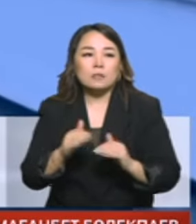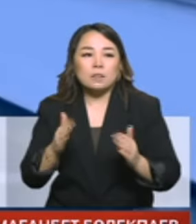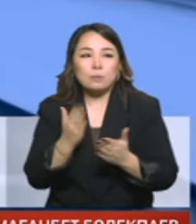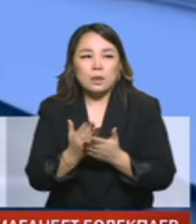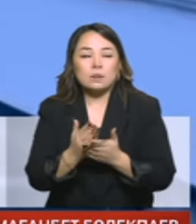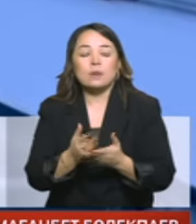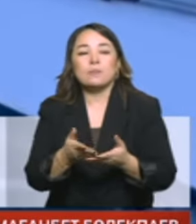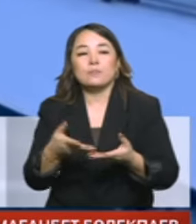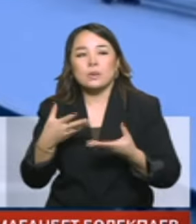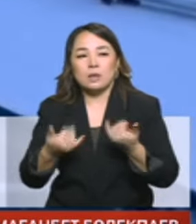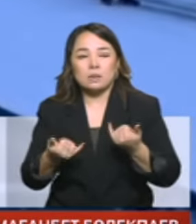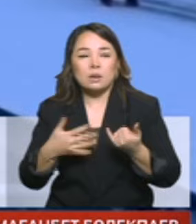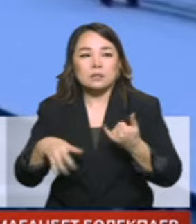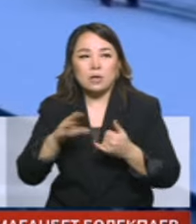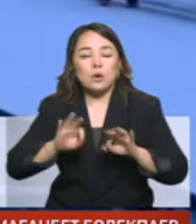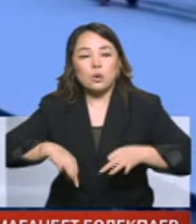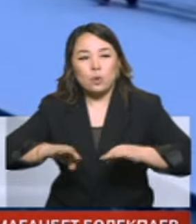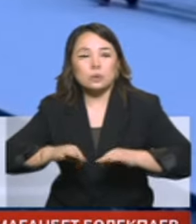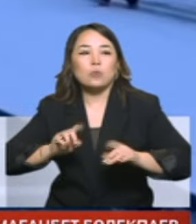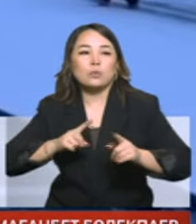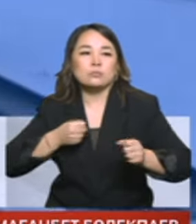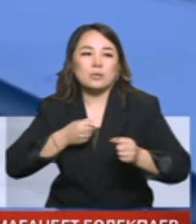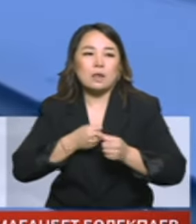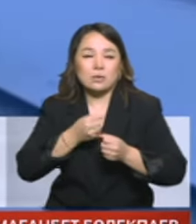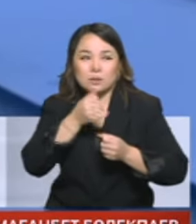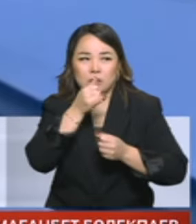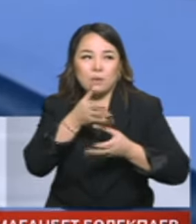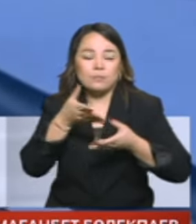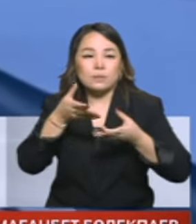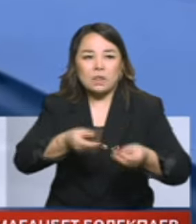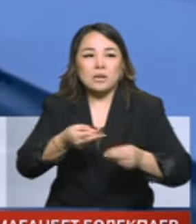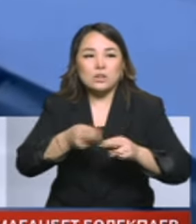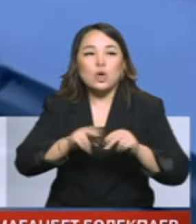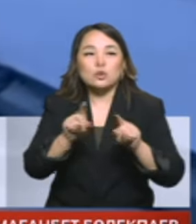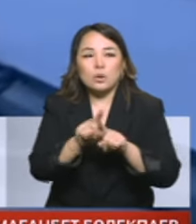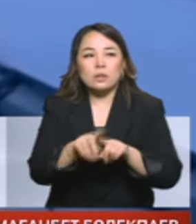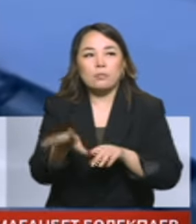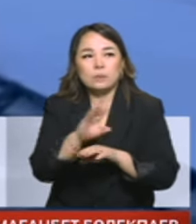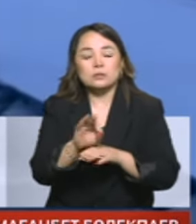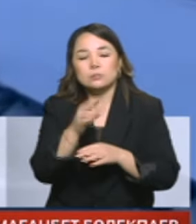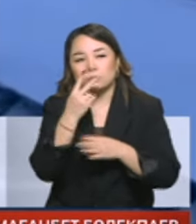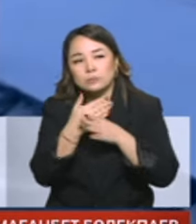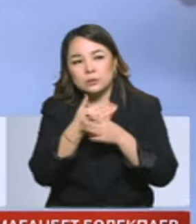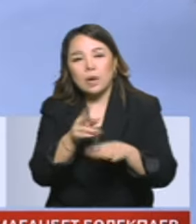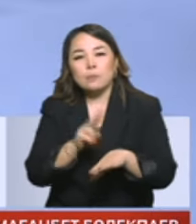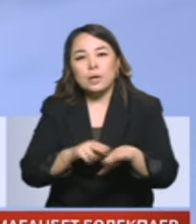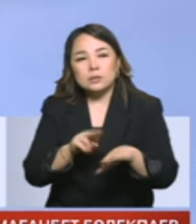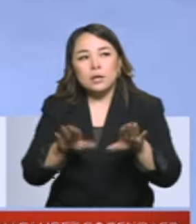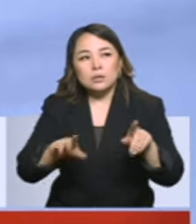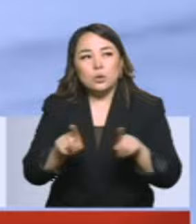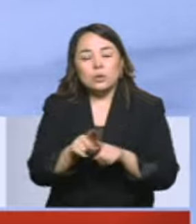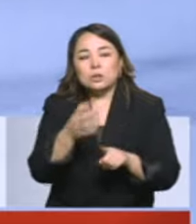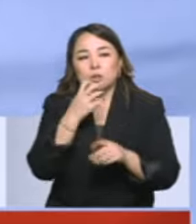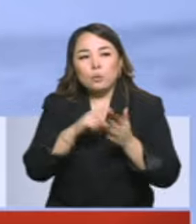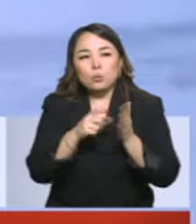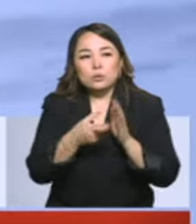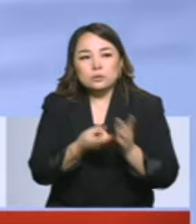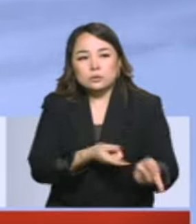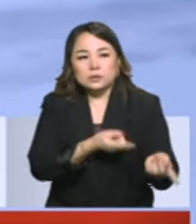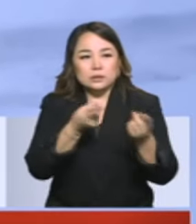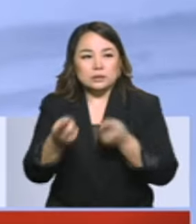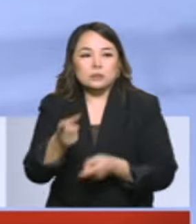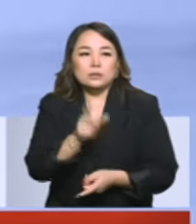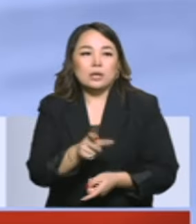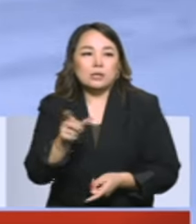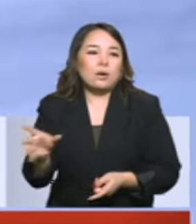Батып тұрған көлікті патрульдік полиция қызметкерлері байқап қалған. Жолаушылар Біржансал ауданында орналасқан жылыту пунктіне